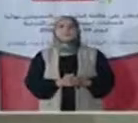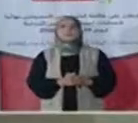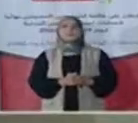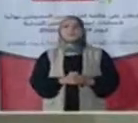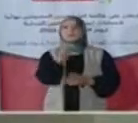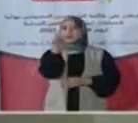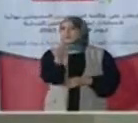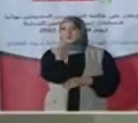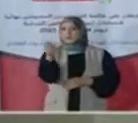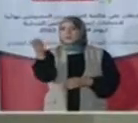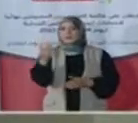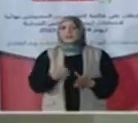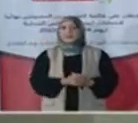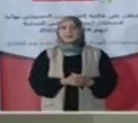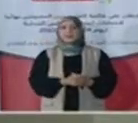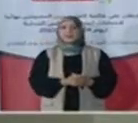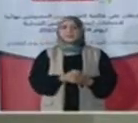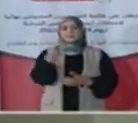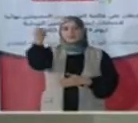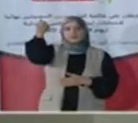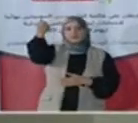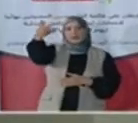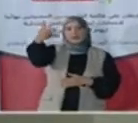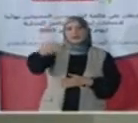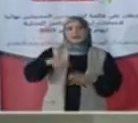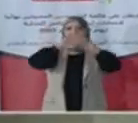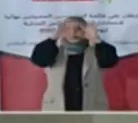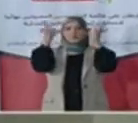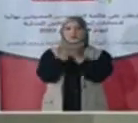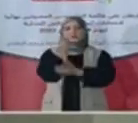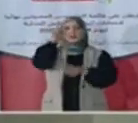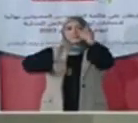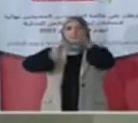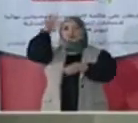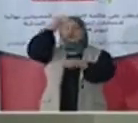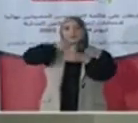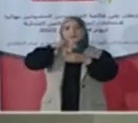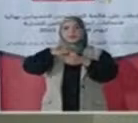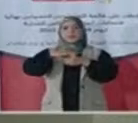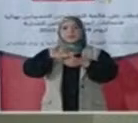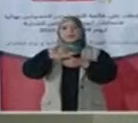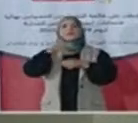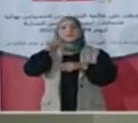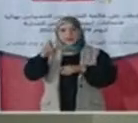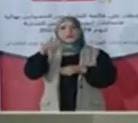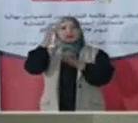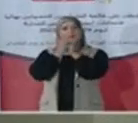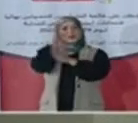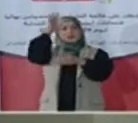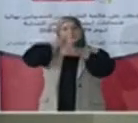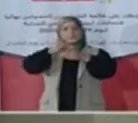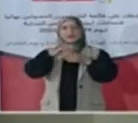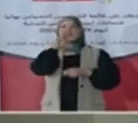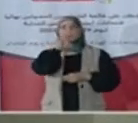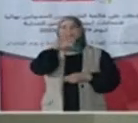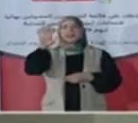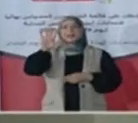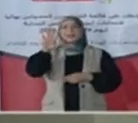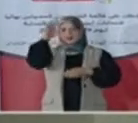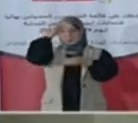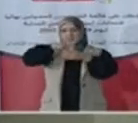طبعا بالنسبة للعدد الجملي للناخبين المعنيين بانتخابات المجالس المحلية يوم 24